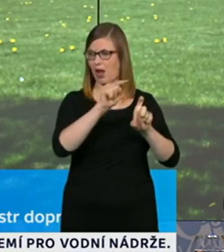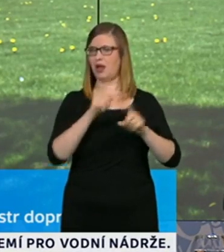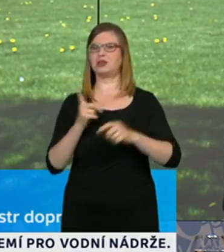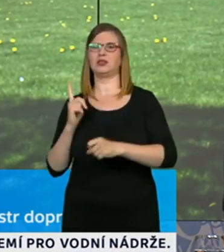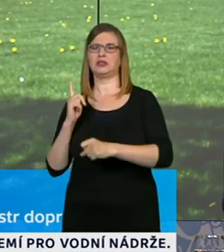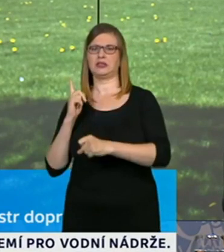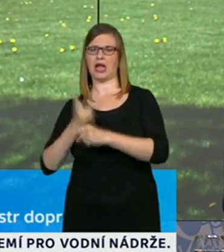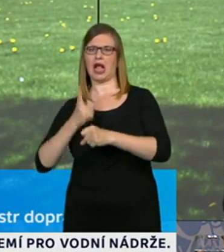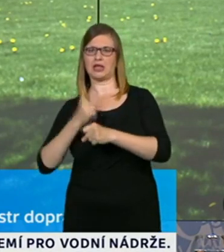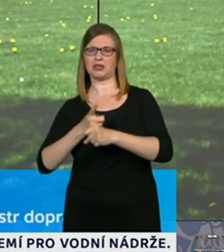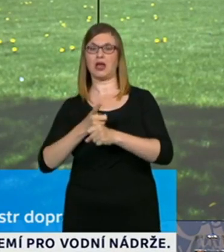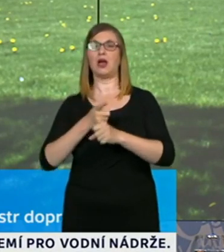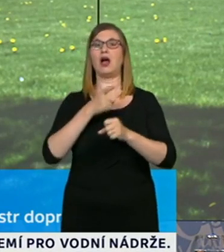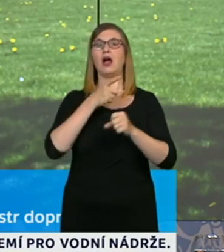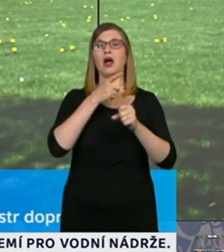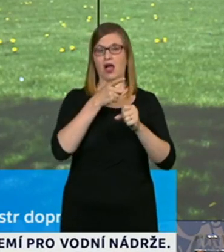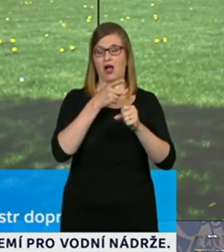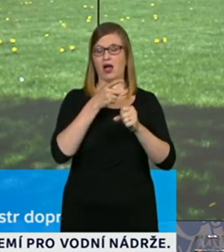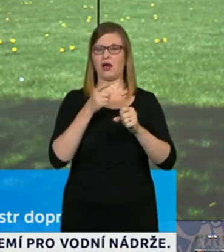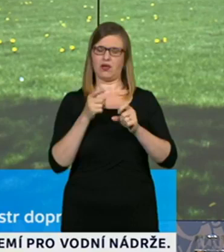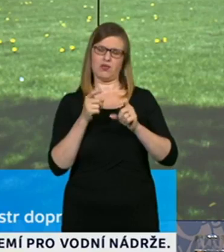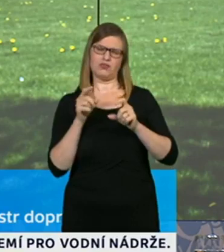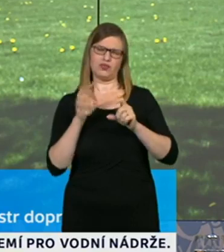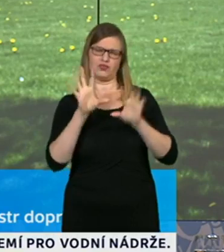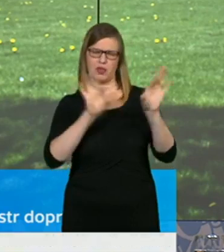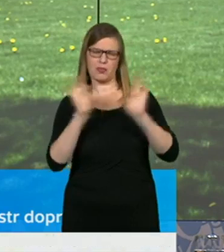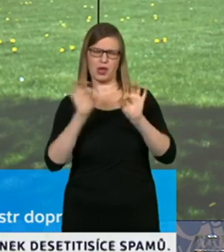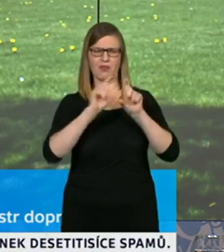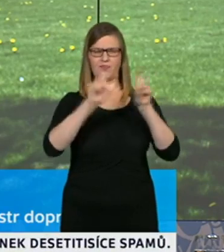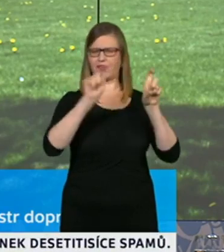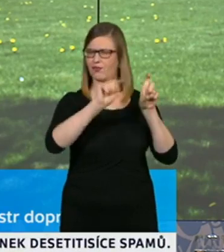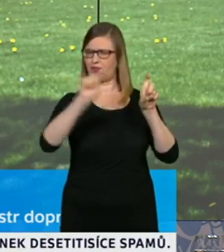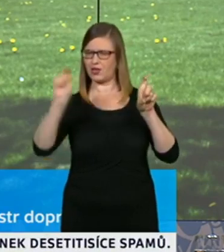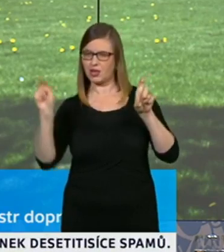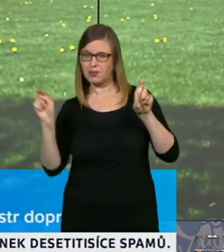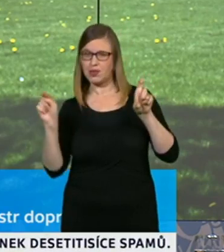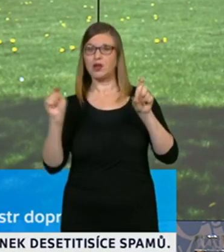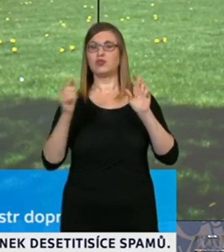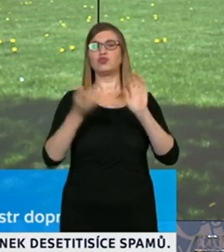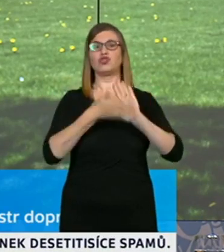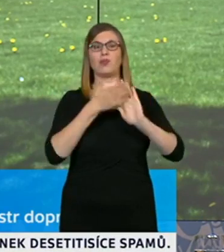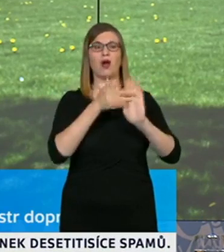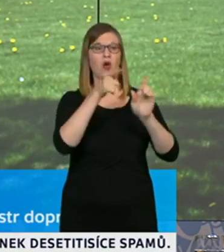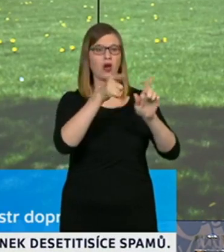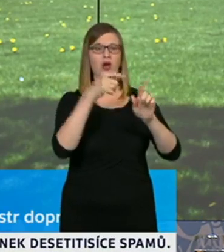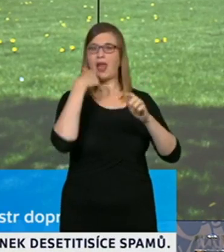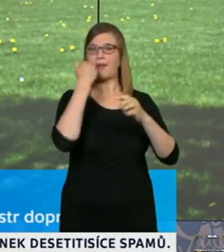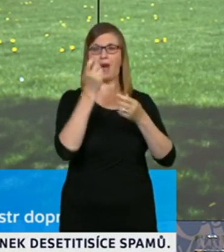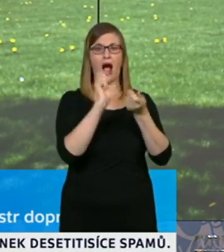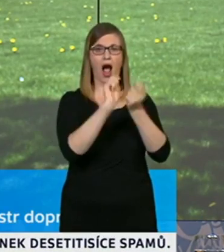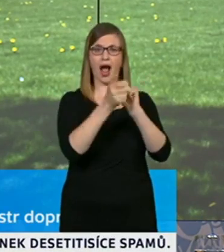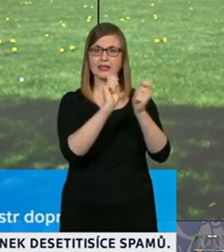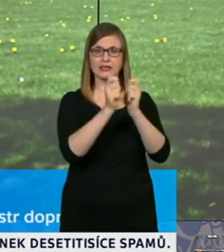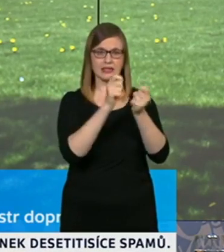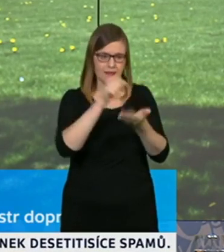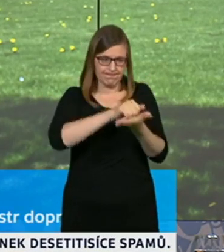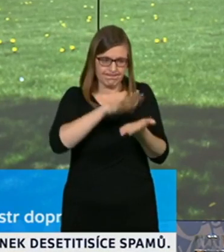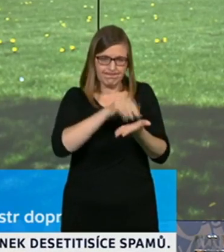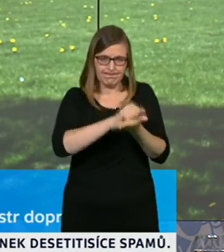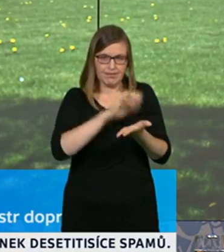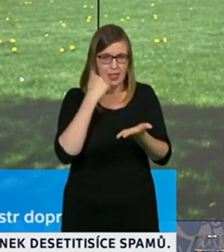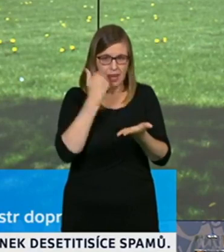vylučovat vybrané dodavatele, který nemá například zaknihované akcie. Stejně tak zadavatel nebude povinen